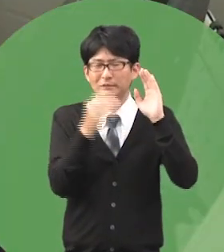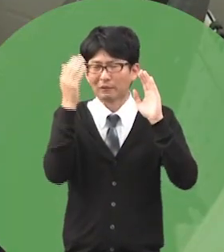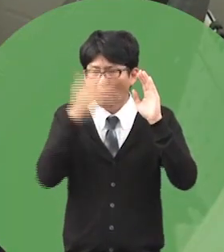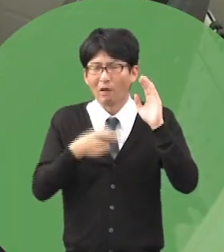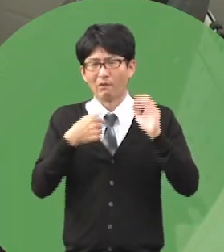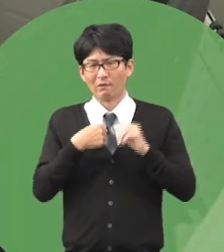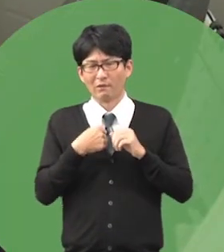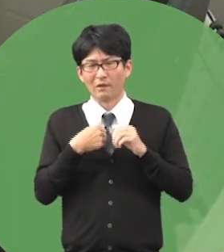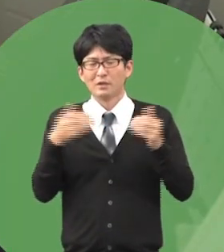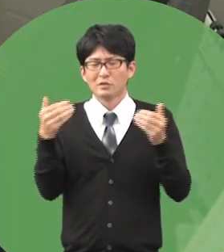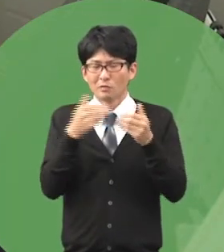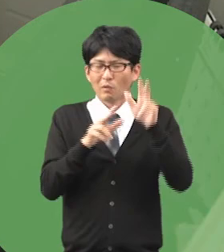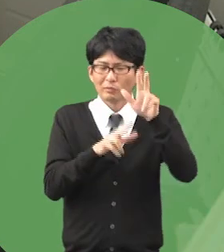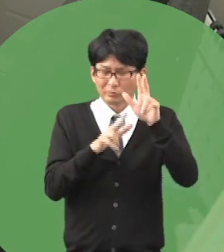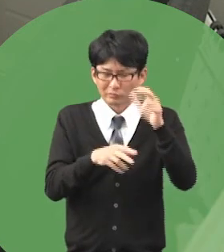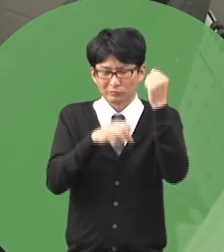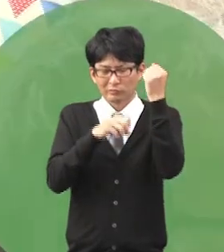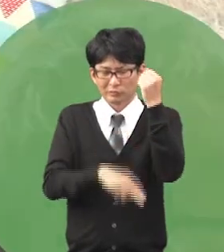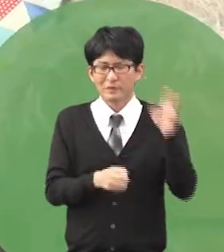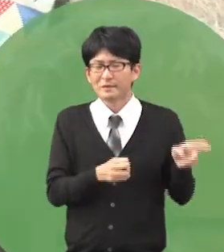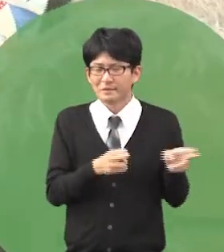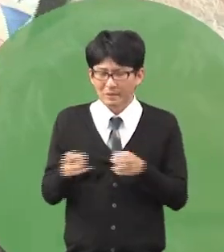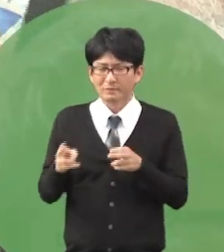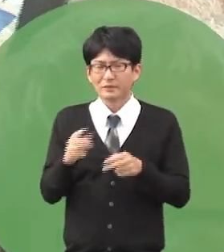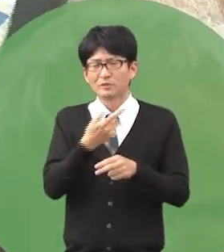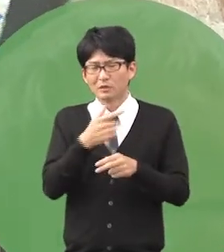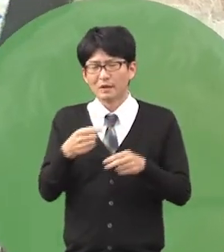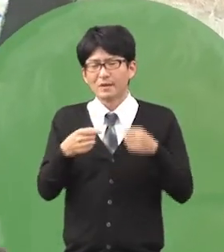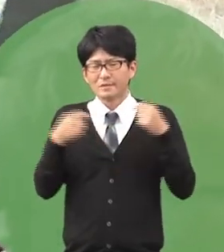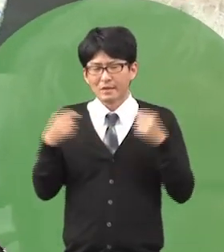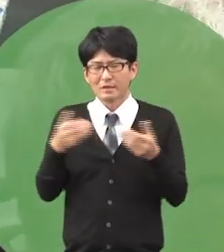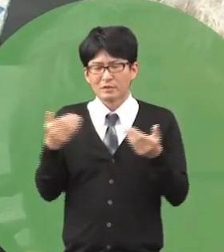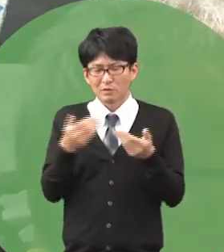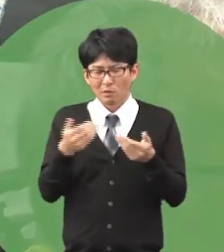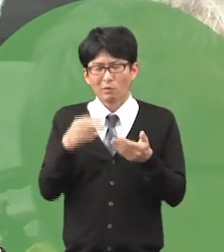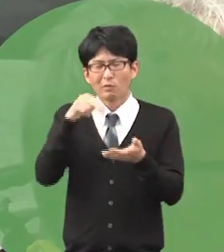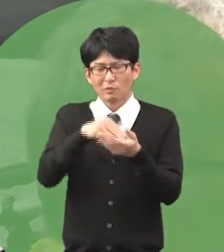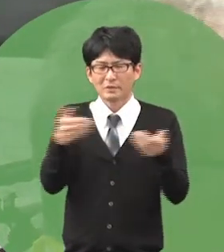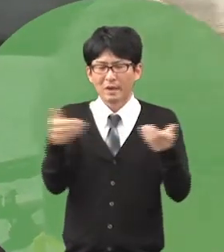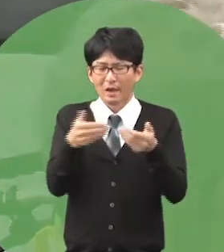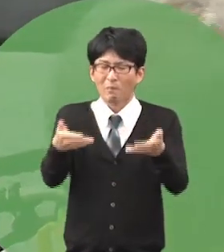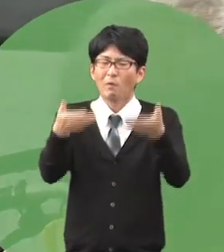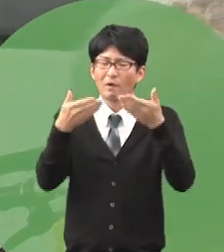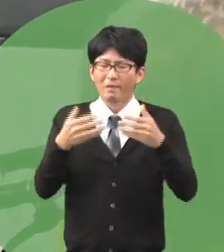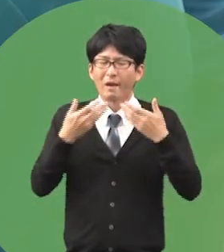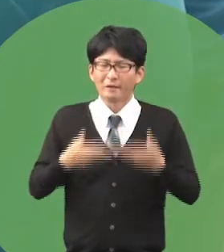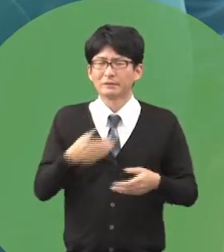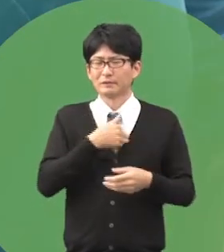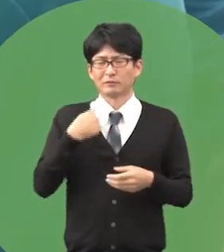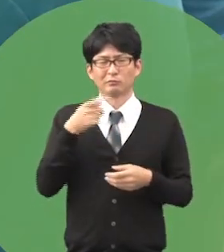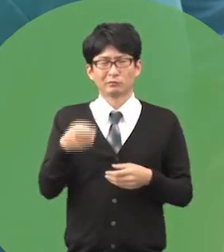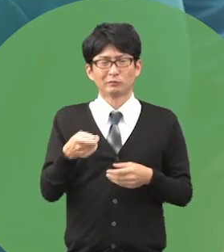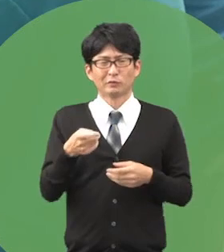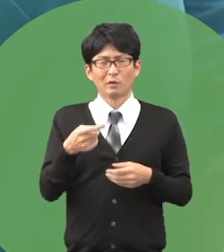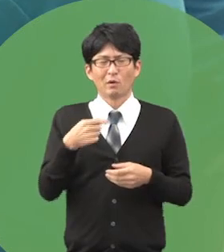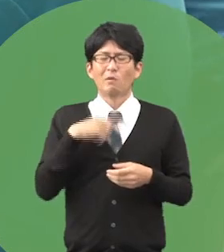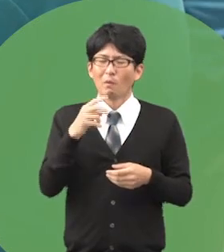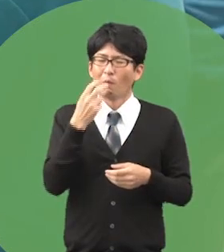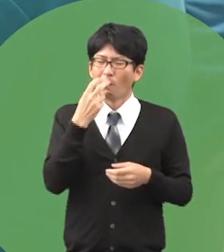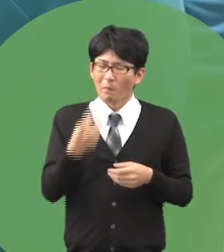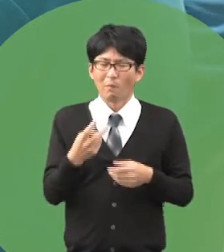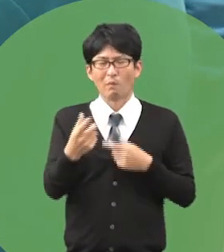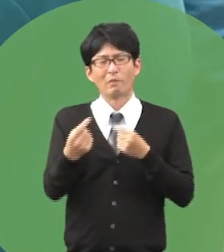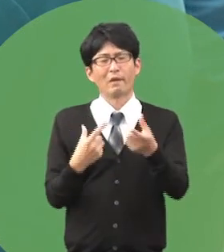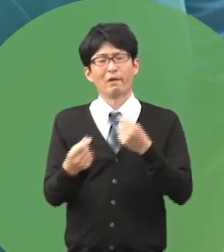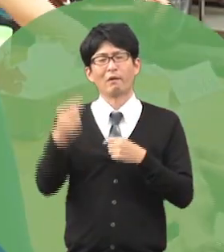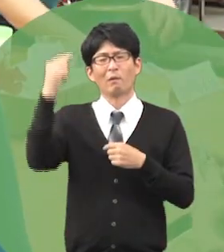規則でしたり、あの基盤の整備というのができて、正社員として働いてもらうことの安心感とか、そういう意味でお互い良かったと